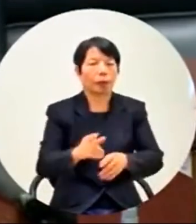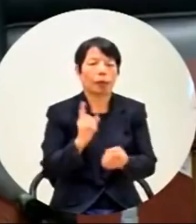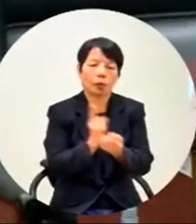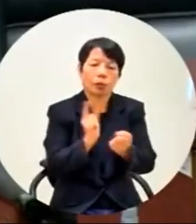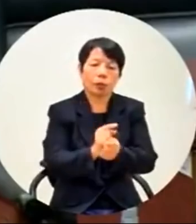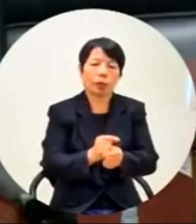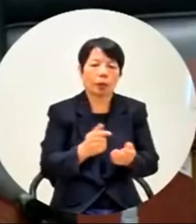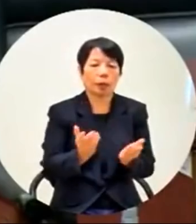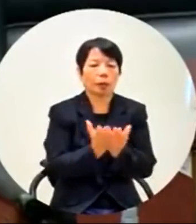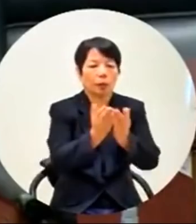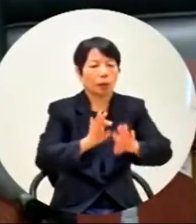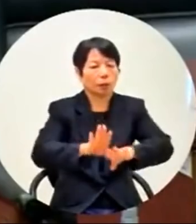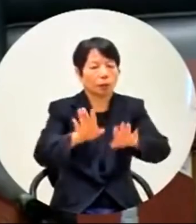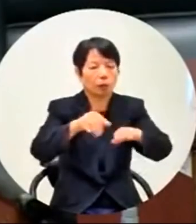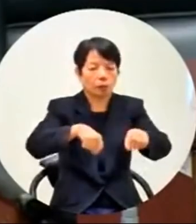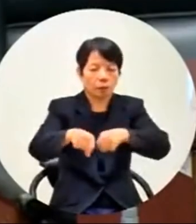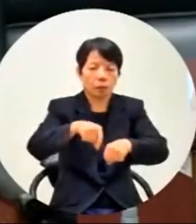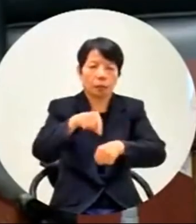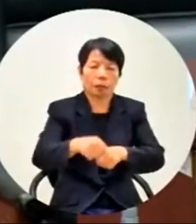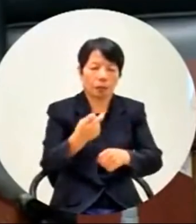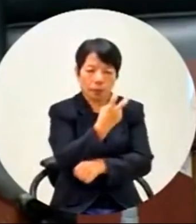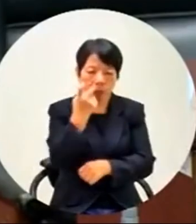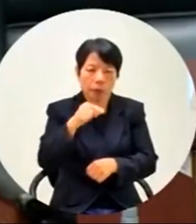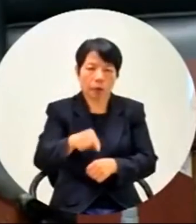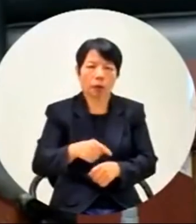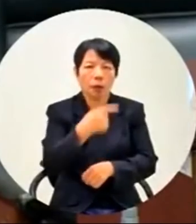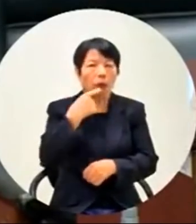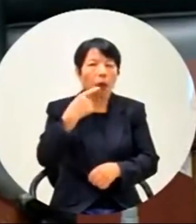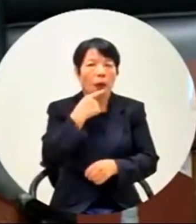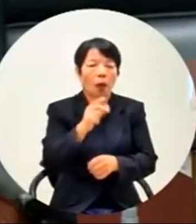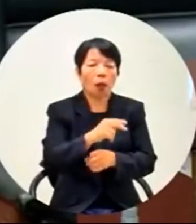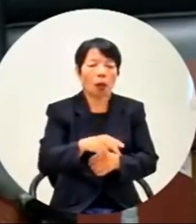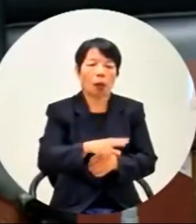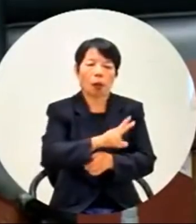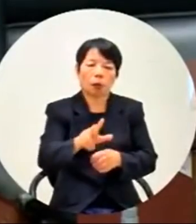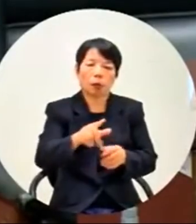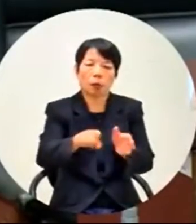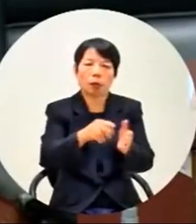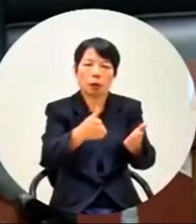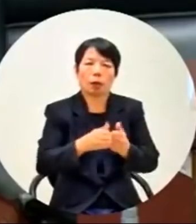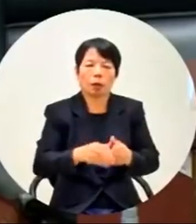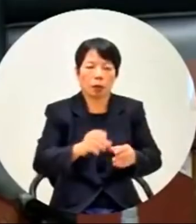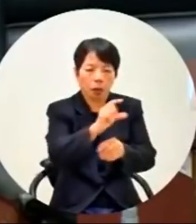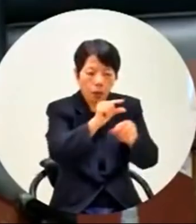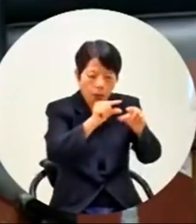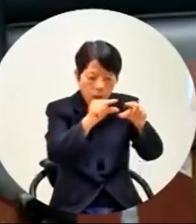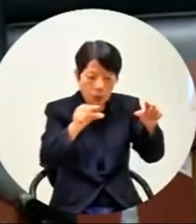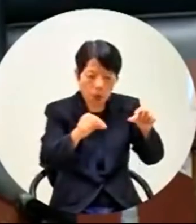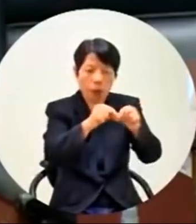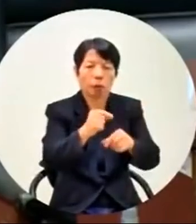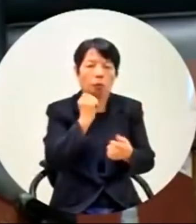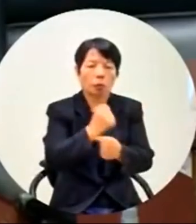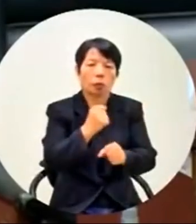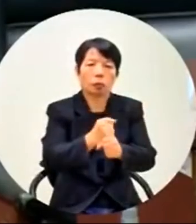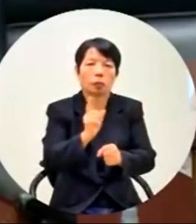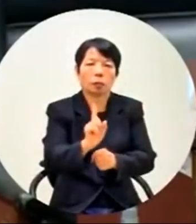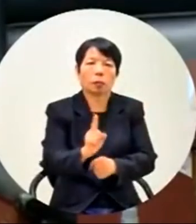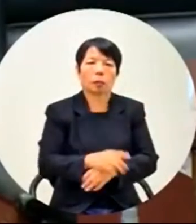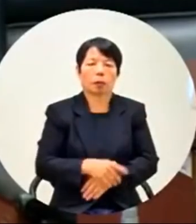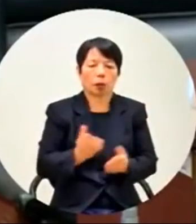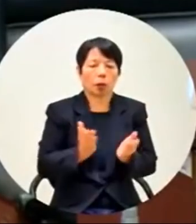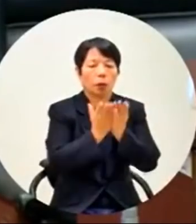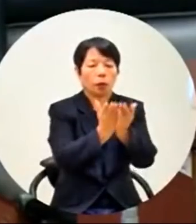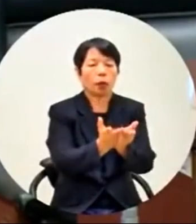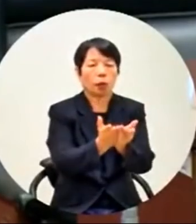的时候，发现它只是在那个红色的，就是中间红色的方形小框框做一个游艇